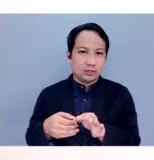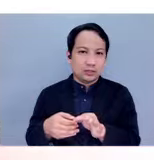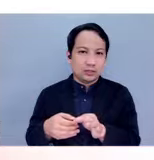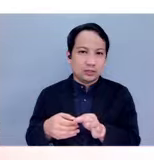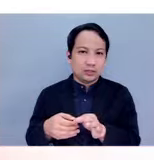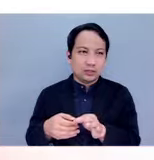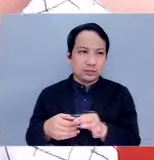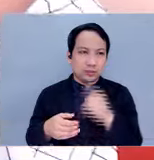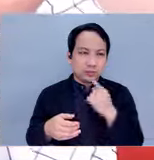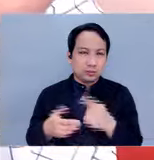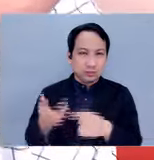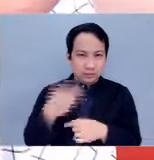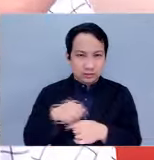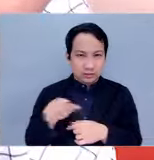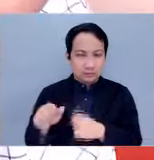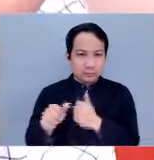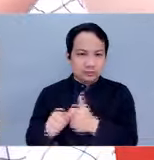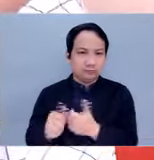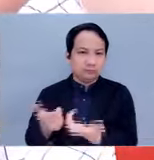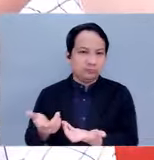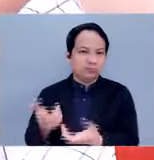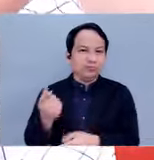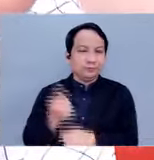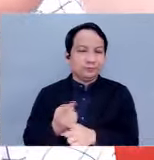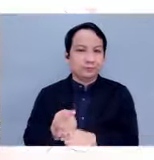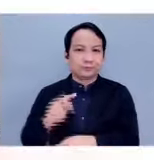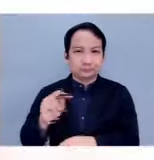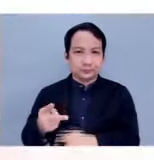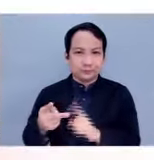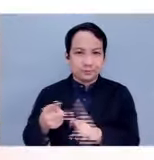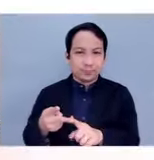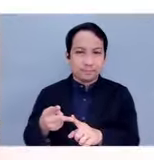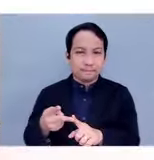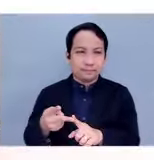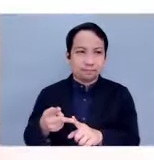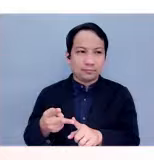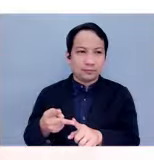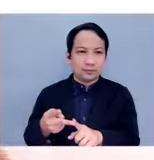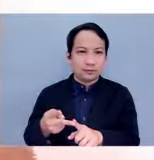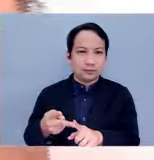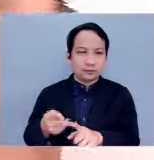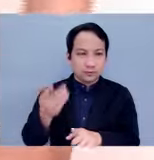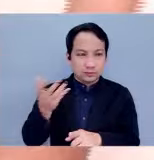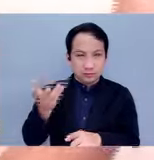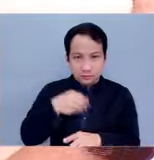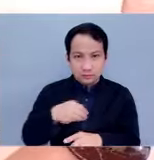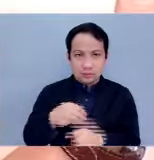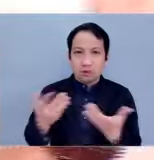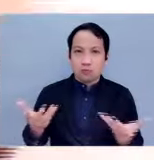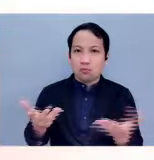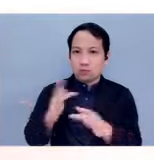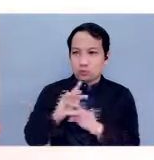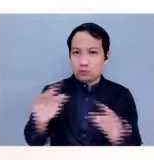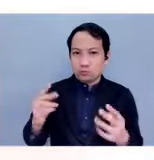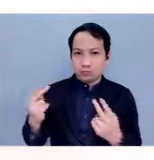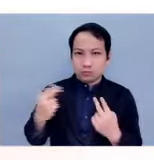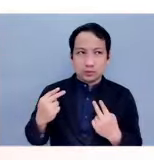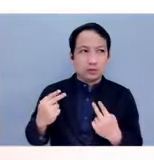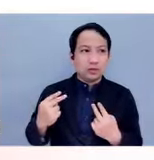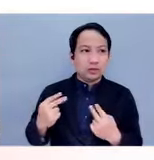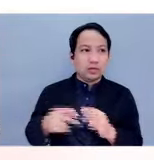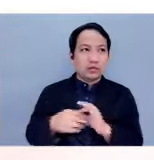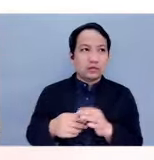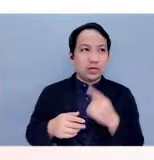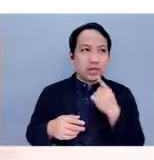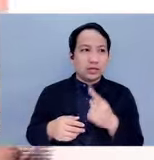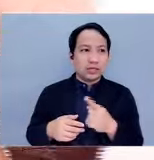Yung that's people. Oo, di ba? Pangalawa, tatanong mo, kung gagawa ako ng maganda at walang makakakita, di ko pwedeng i-post, di ko